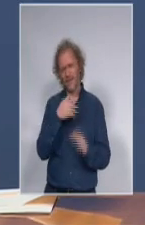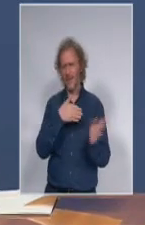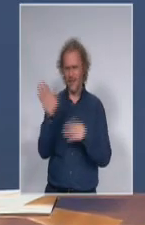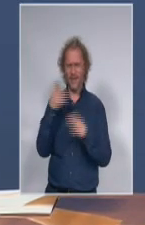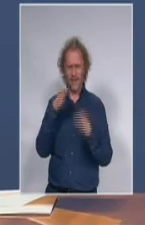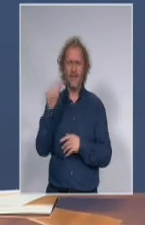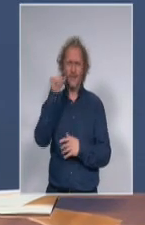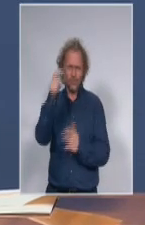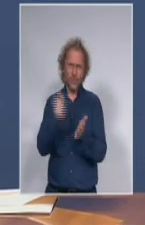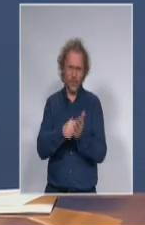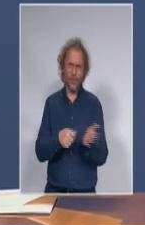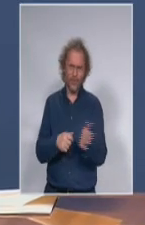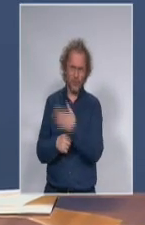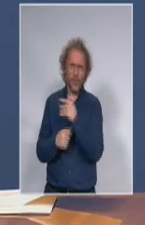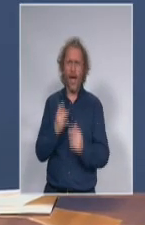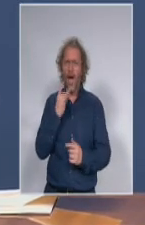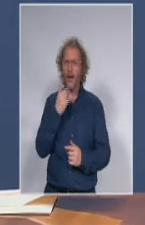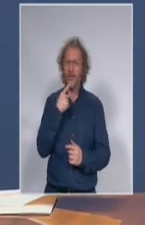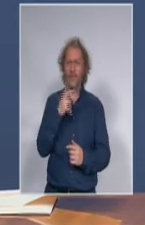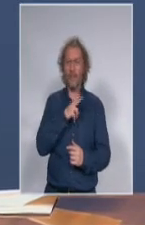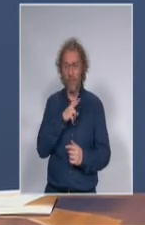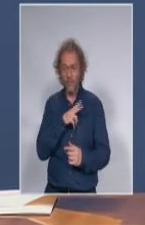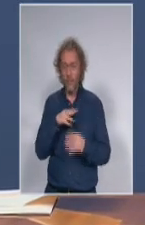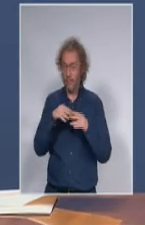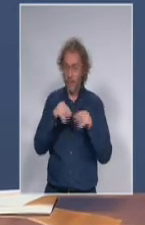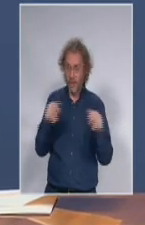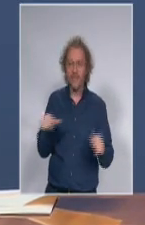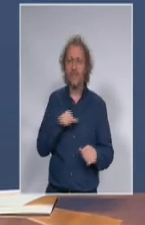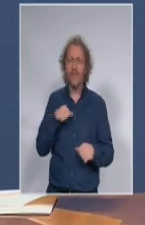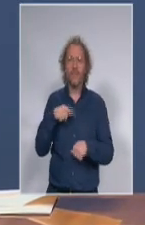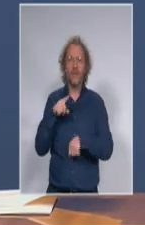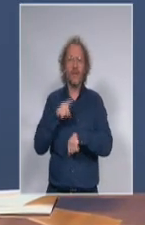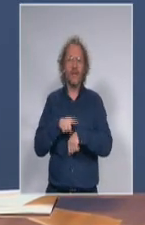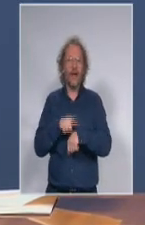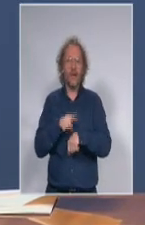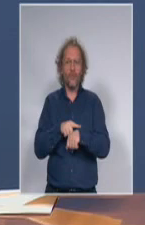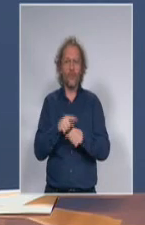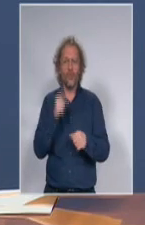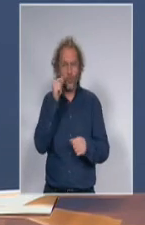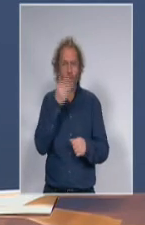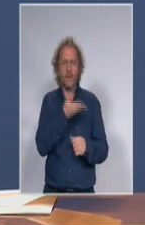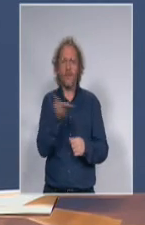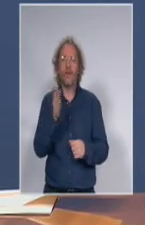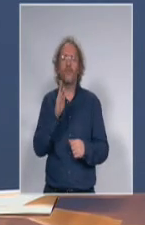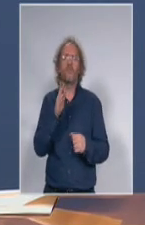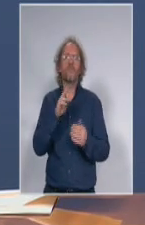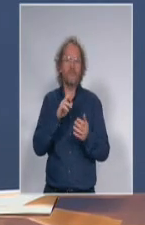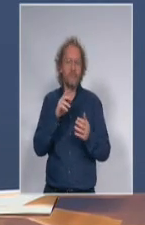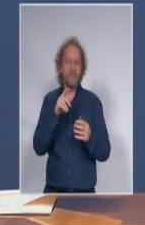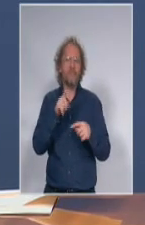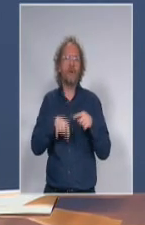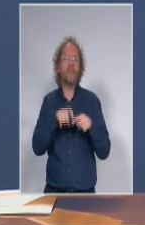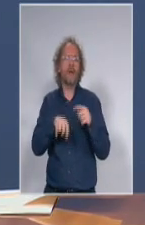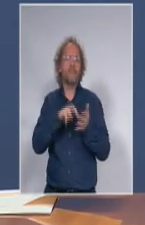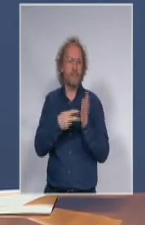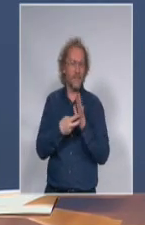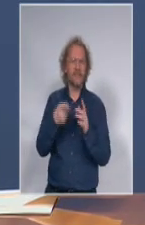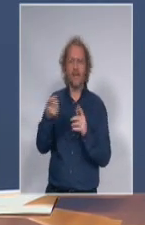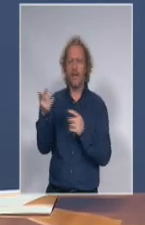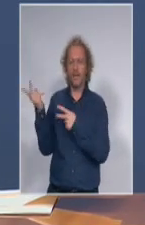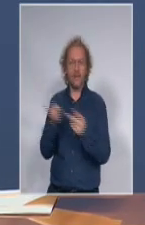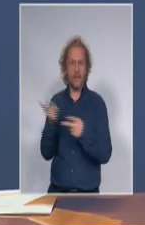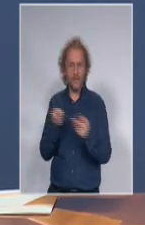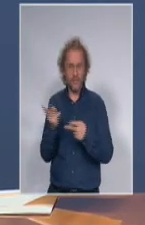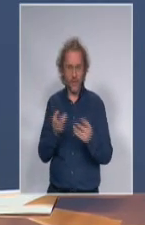je pitanje trenutka u koji će prodavnicu da dođe, jer ljudi sad imaju problema sa ambalažom, ni sa čim drugim. I sa tim da logistički centri ne